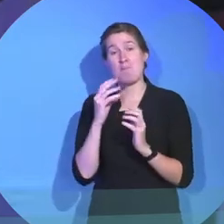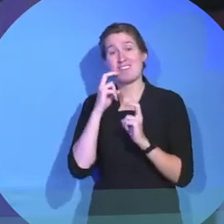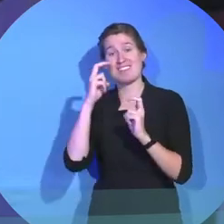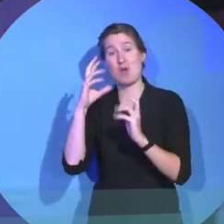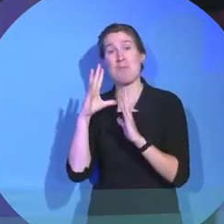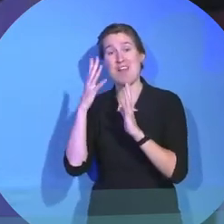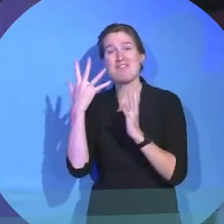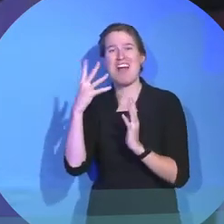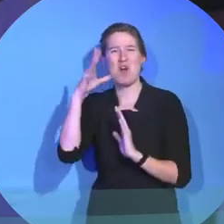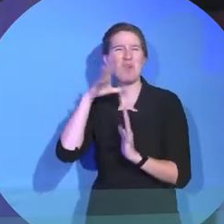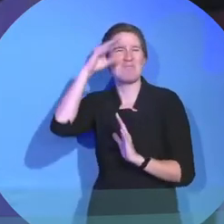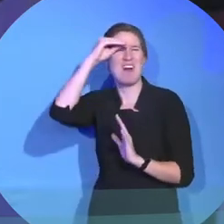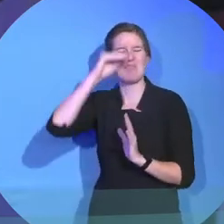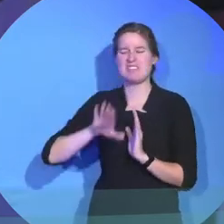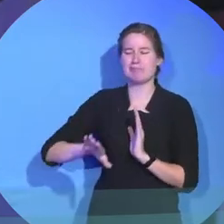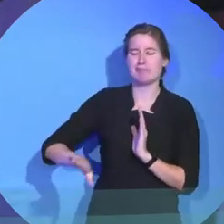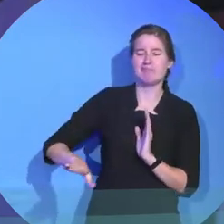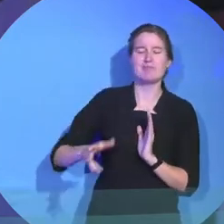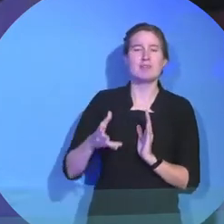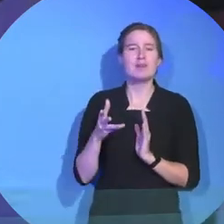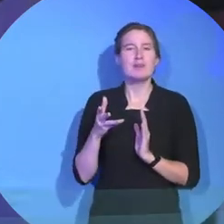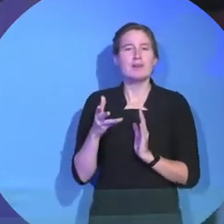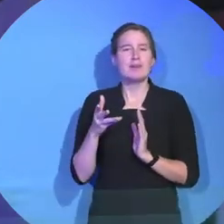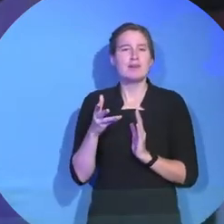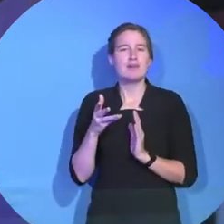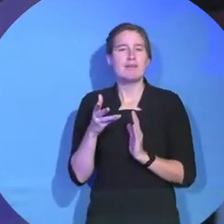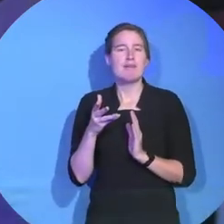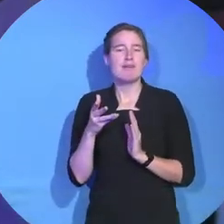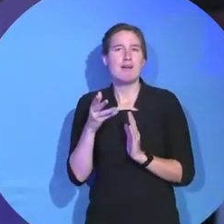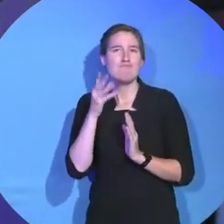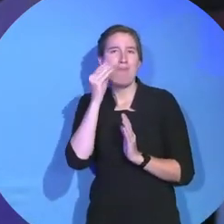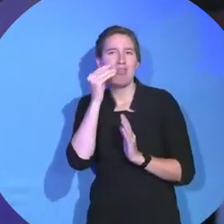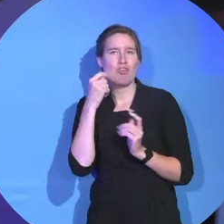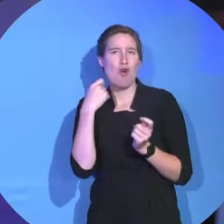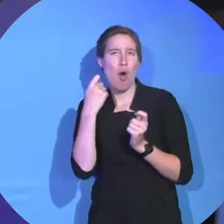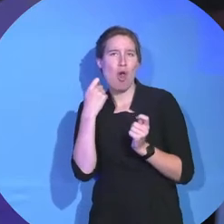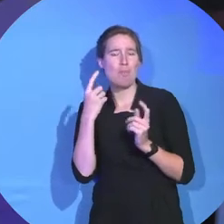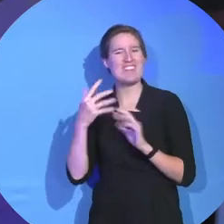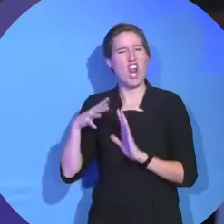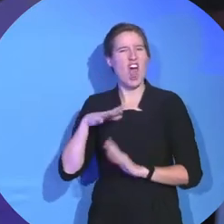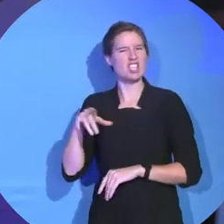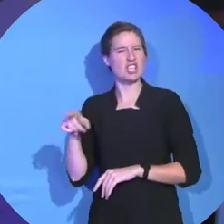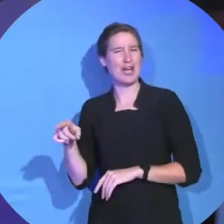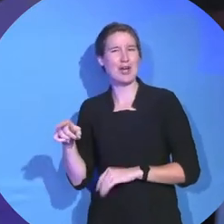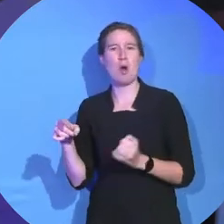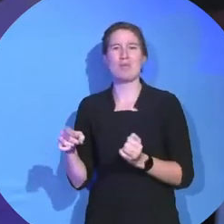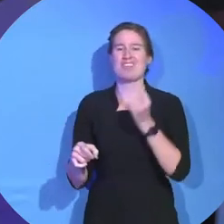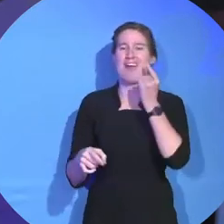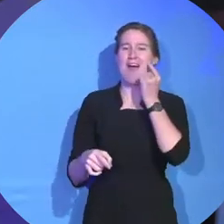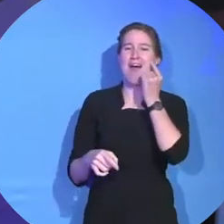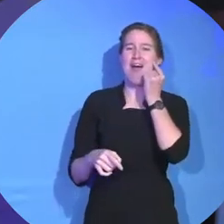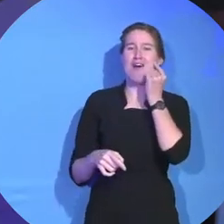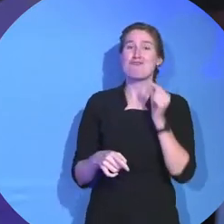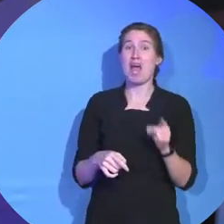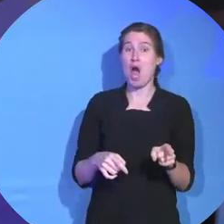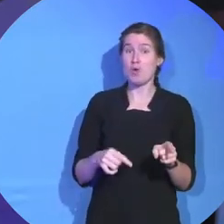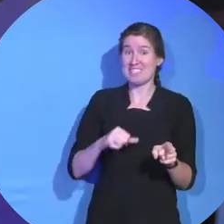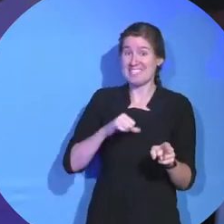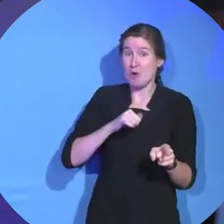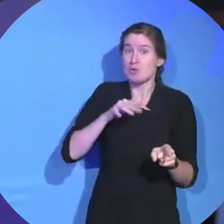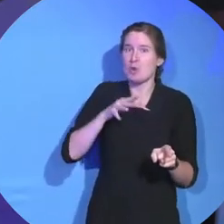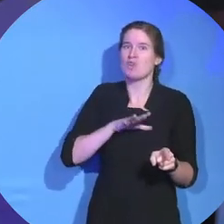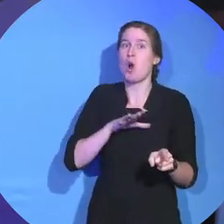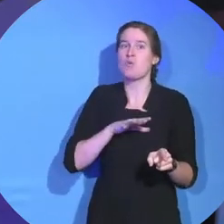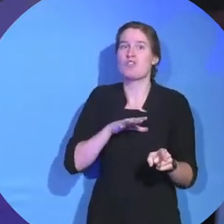Hè. De rol van de man is vaak een beetje lastig. Hè. De vrouw die verbandt hem zelf ook wel eens uit haar leven